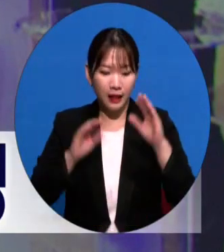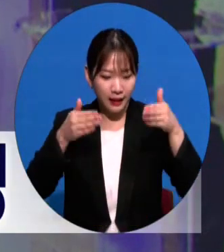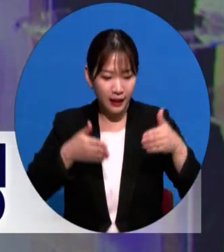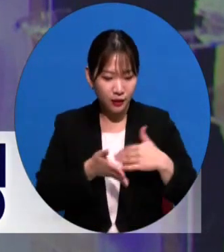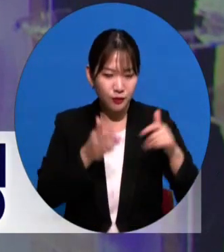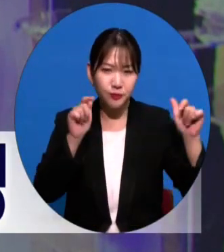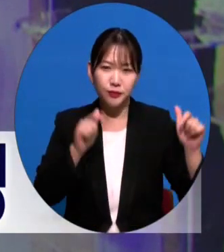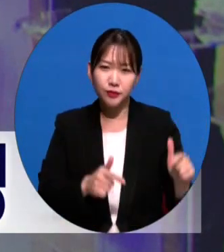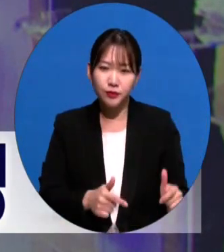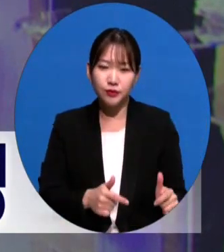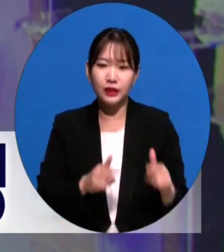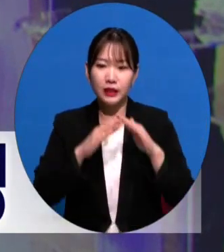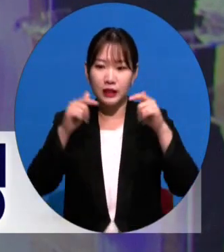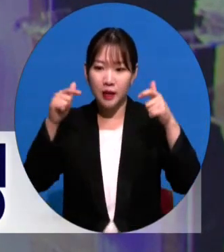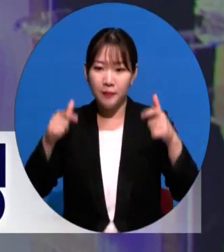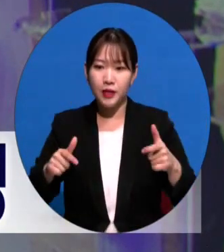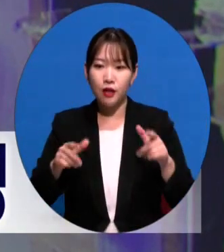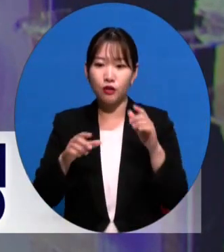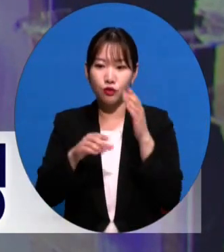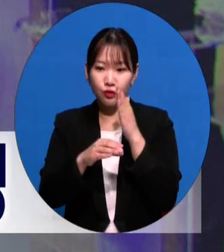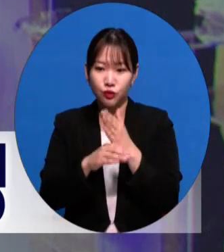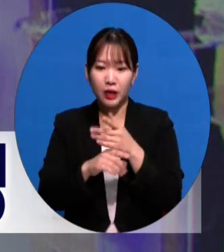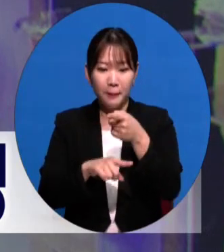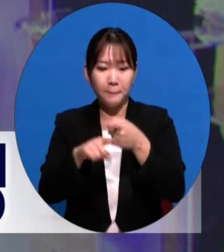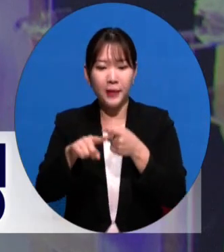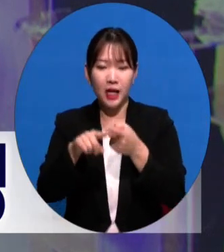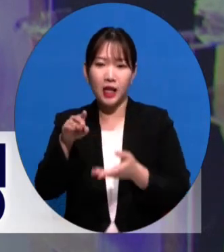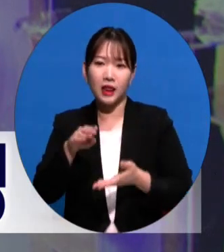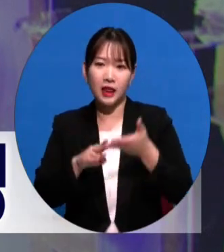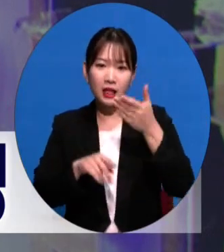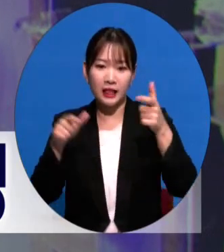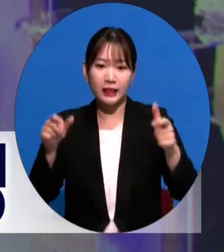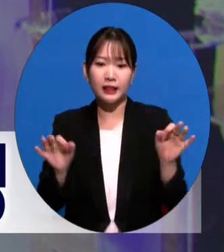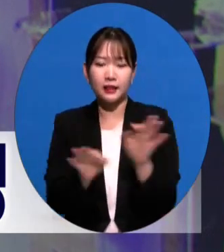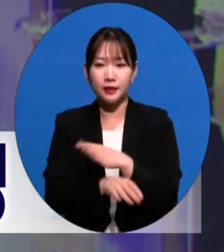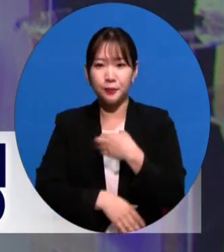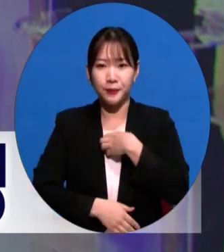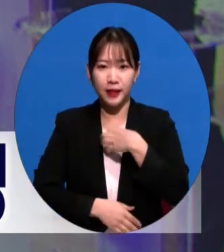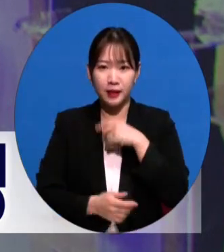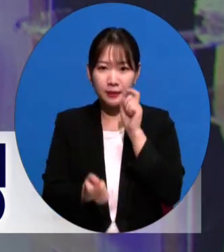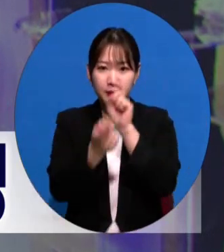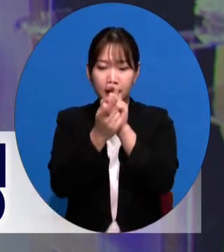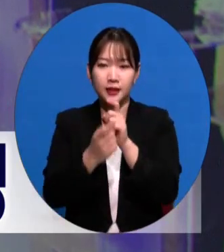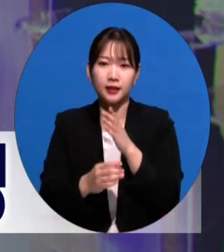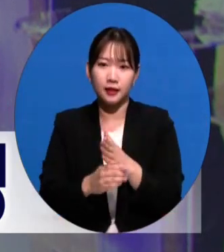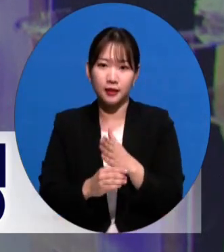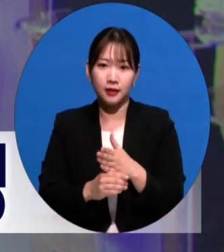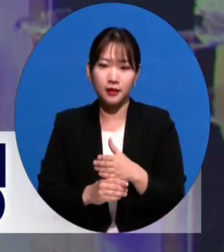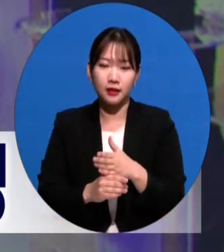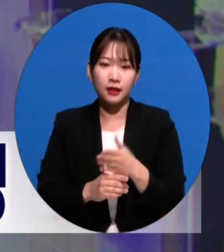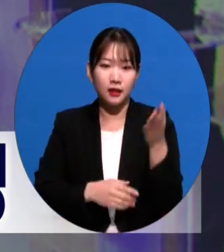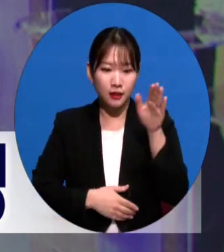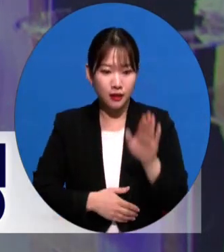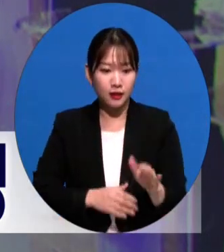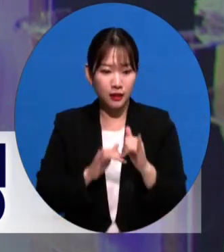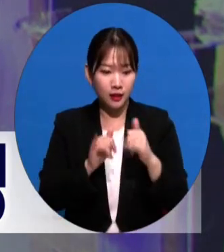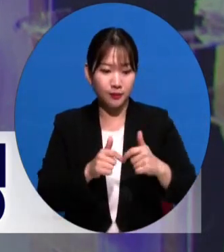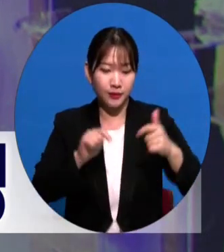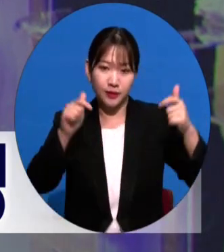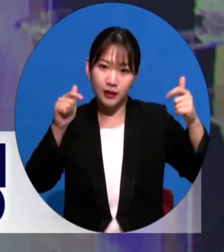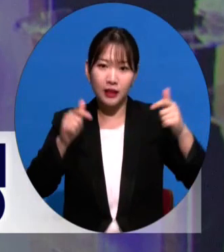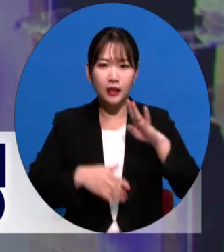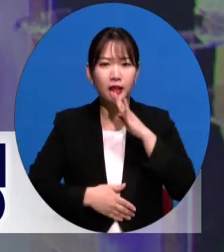출산율 감소 등으로 전남 지자체 가운데 절반 이상이 지역 소멸 위기에 놓여 있습니다. 그런데 인구